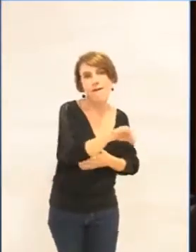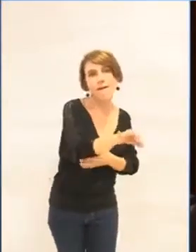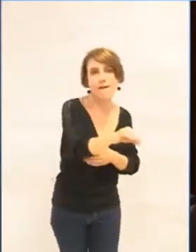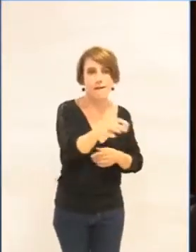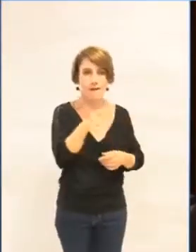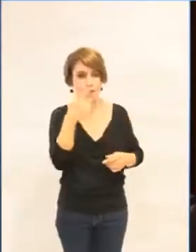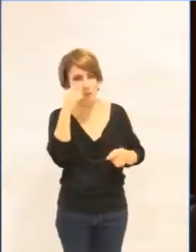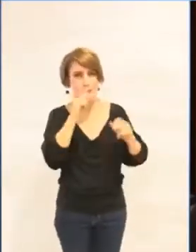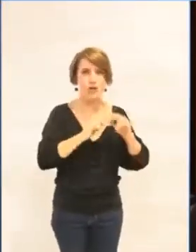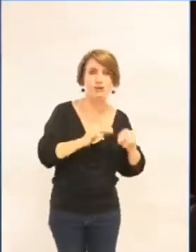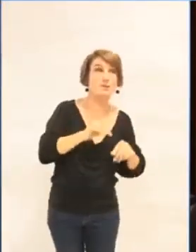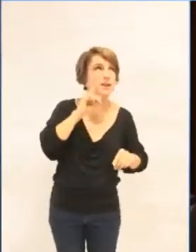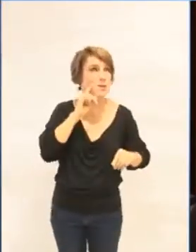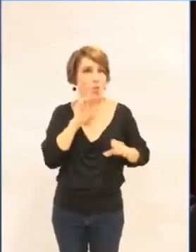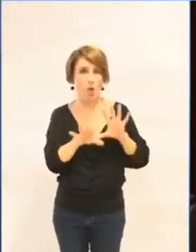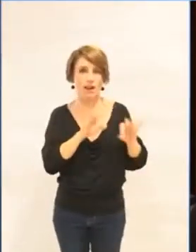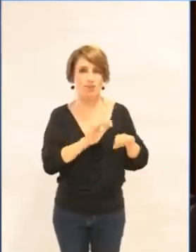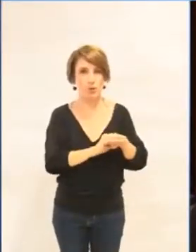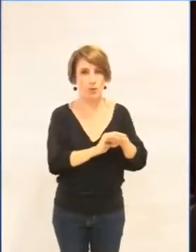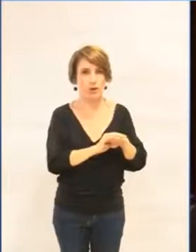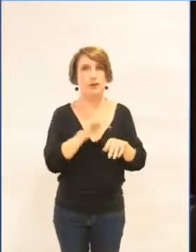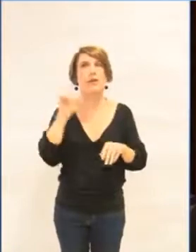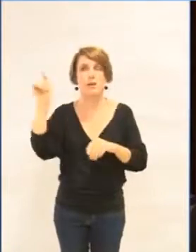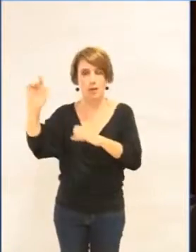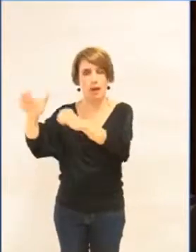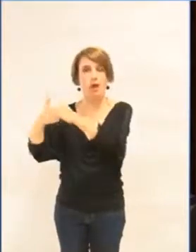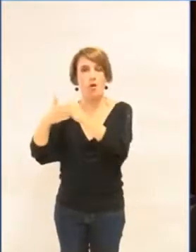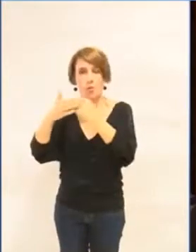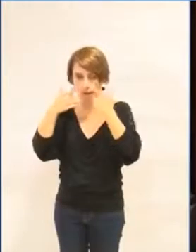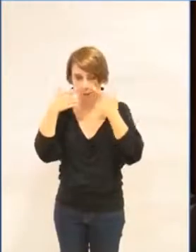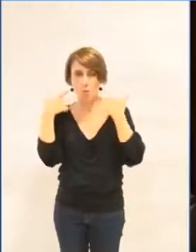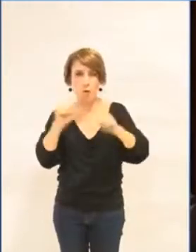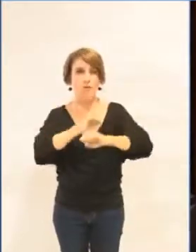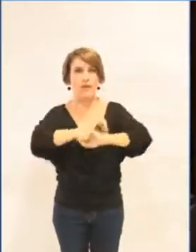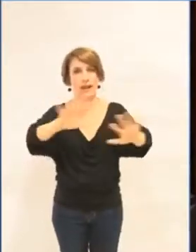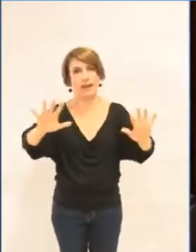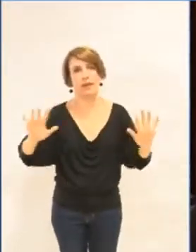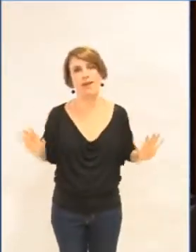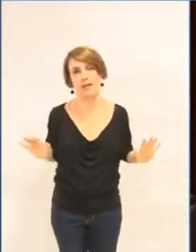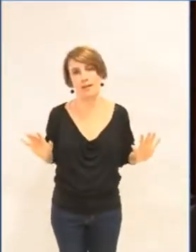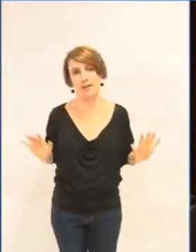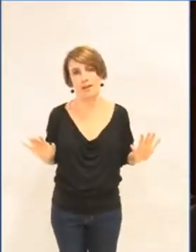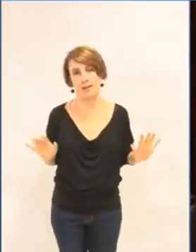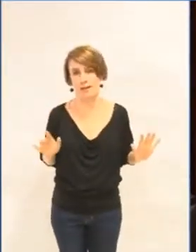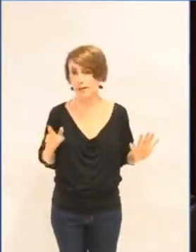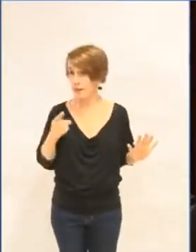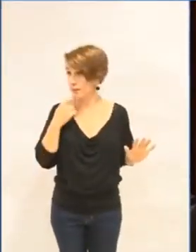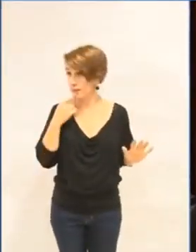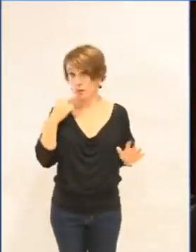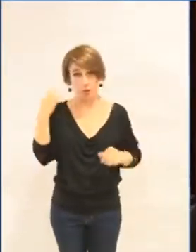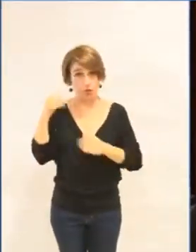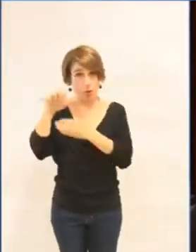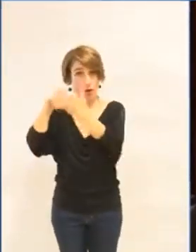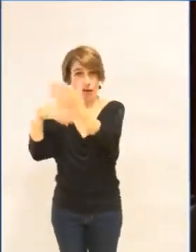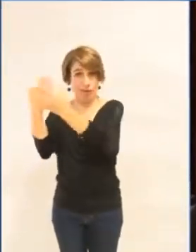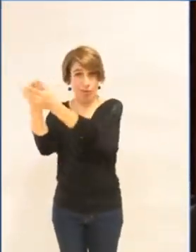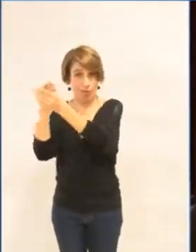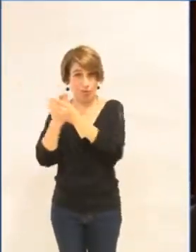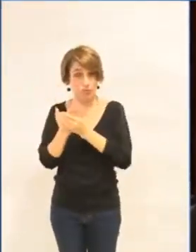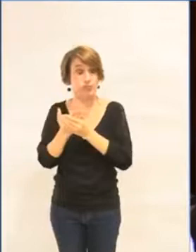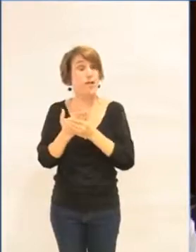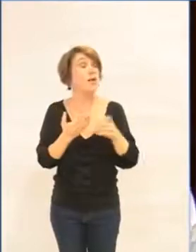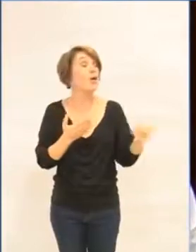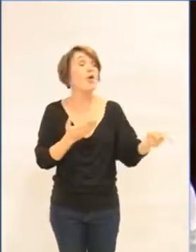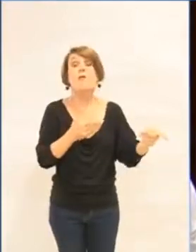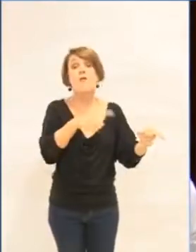mon premier point. Il l'est parce que c'est aussi un moyen objectif d'évaluer la mise en application d'un discours qui,